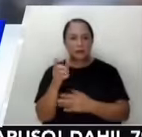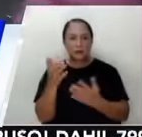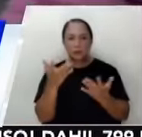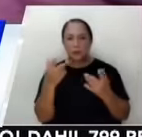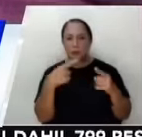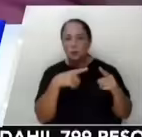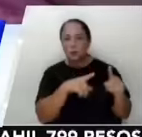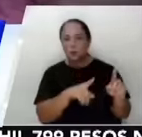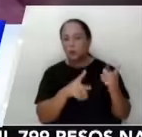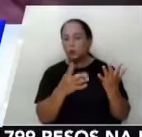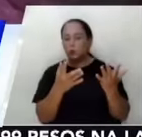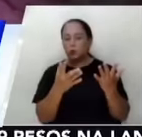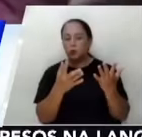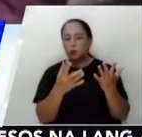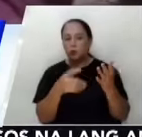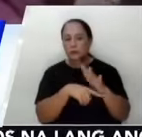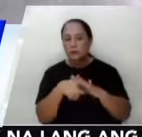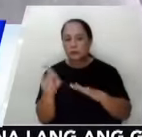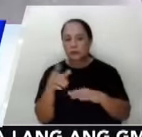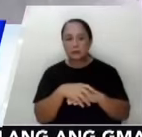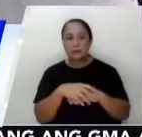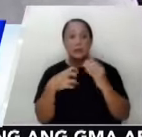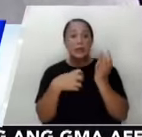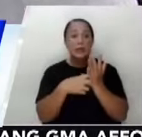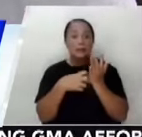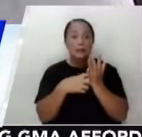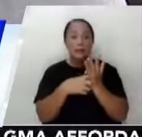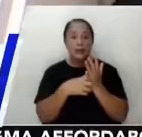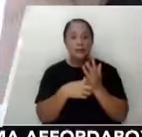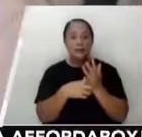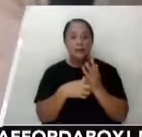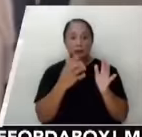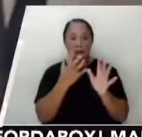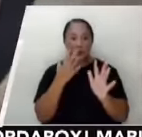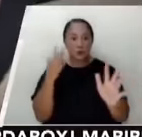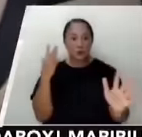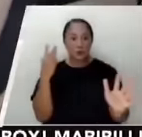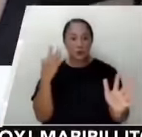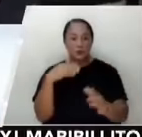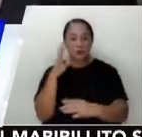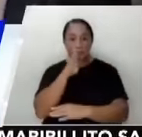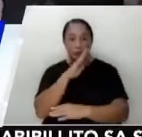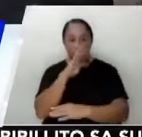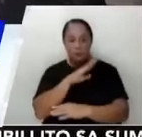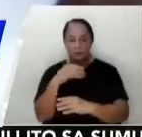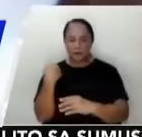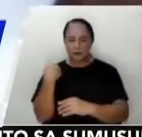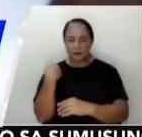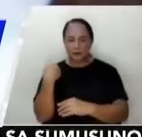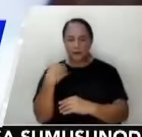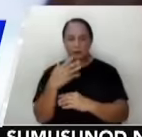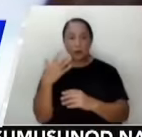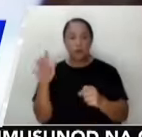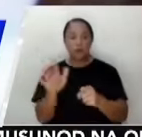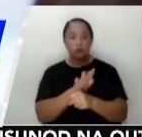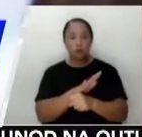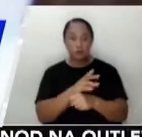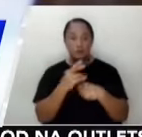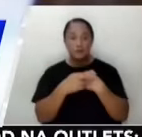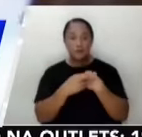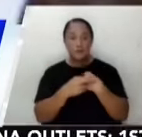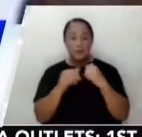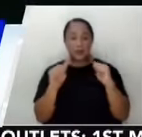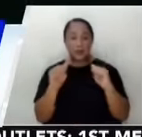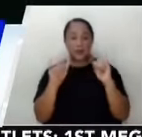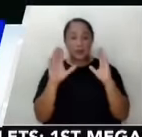tumakas. Kung ticket naman ang pag-uusapan, wala pang pila para sa Pabicol. Kahit kasi fully book ang mga air-conditioned bus,